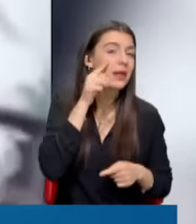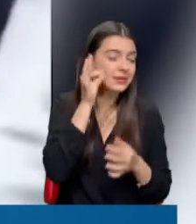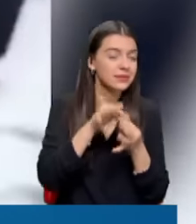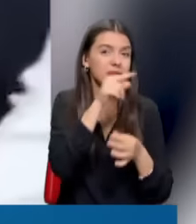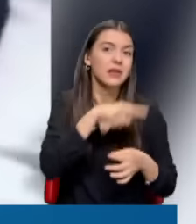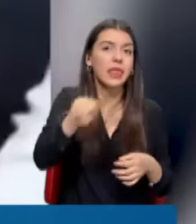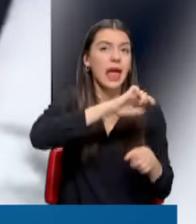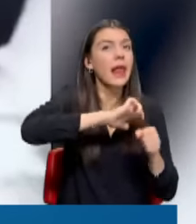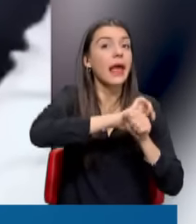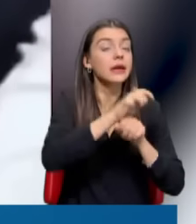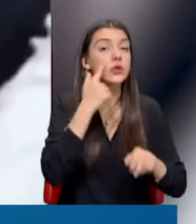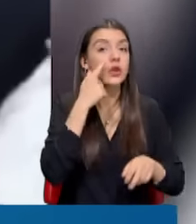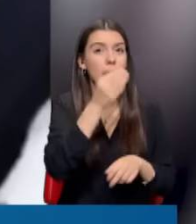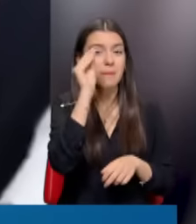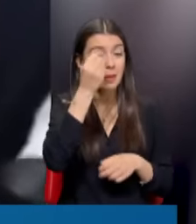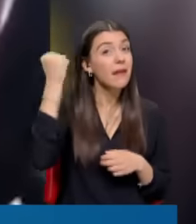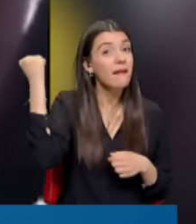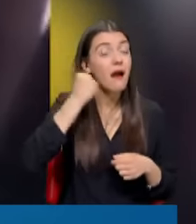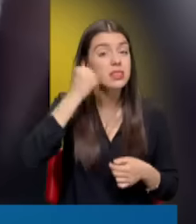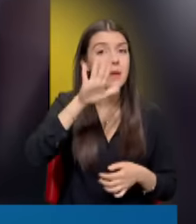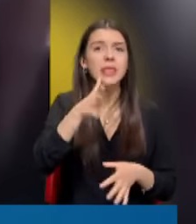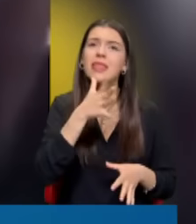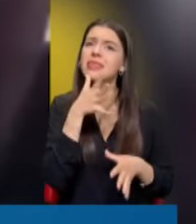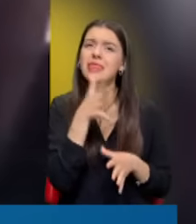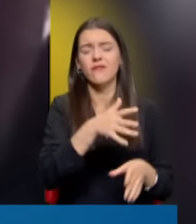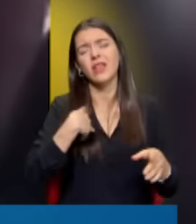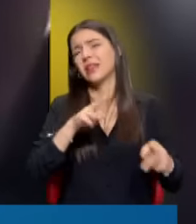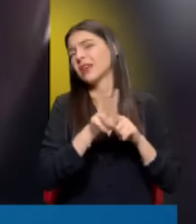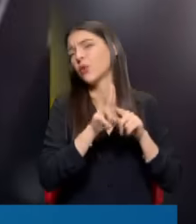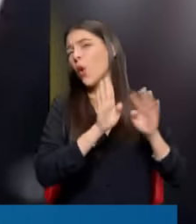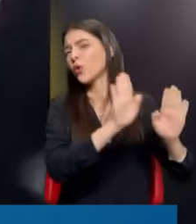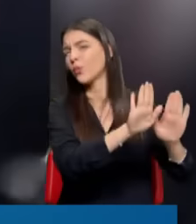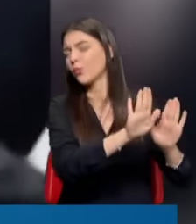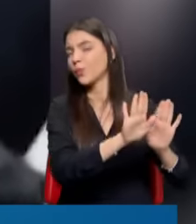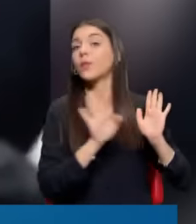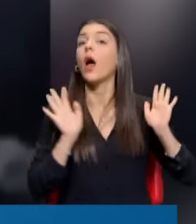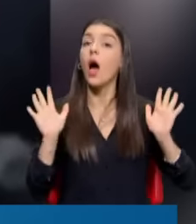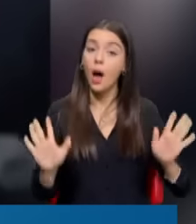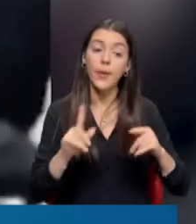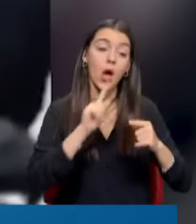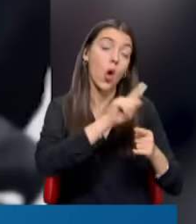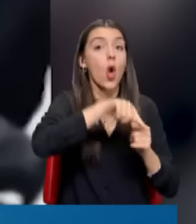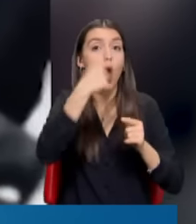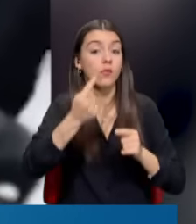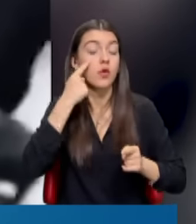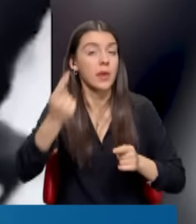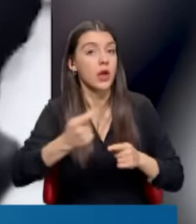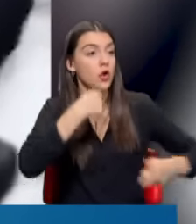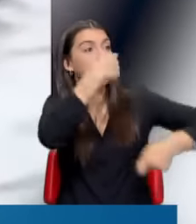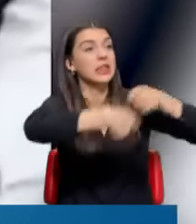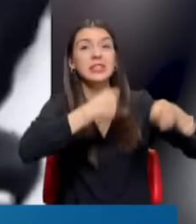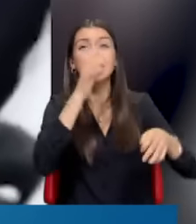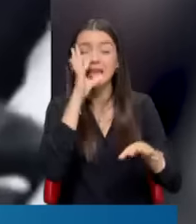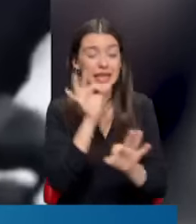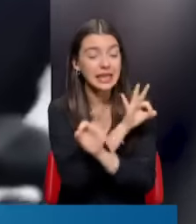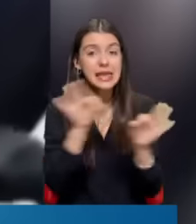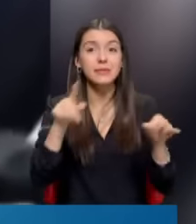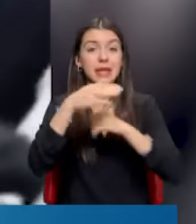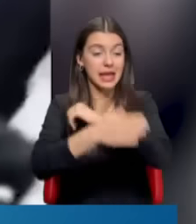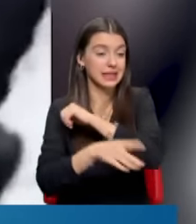soykırımı, katliamı, bebek katliamını nefretle, şiddetle kınıyoruz. Eyvallah. Ama diğer taraftan da ticaretin hiç kimseye zarar